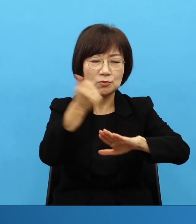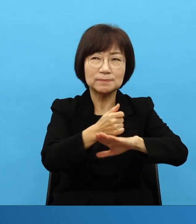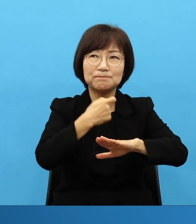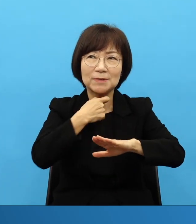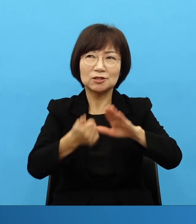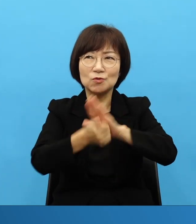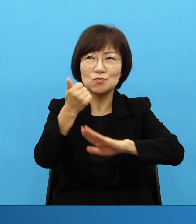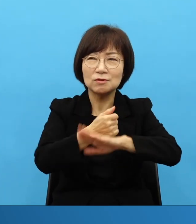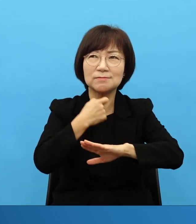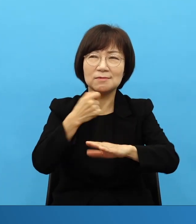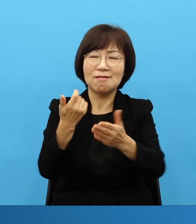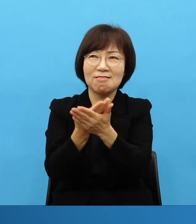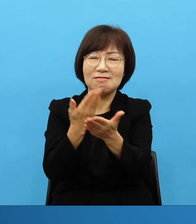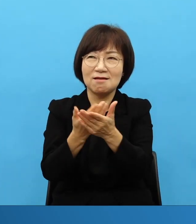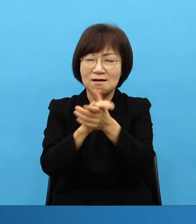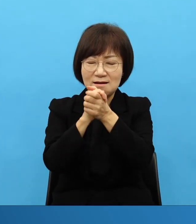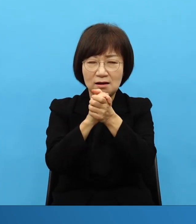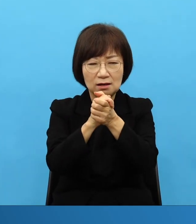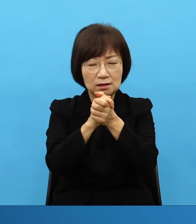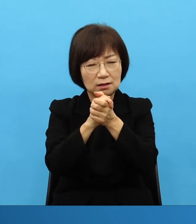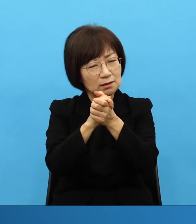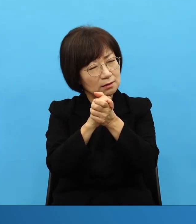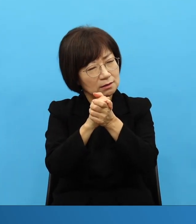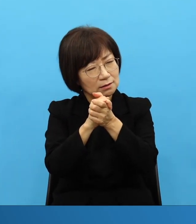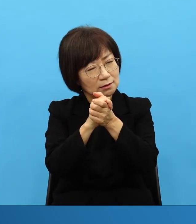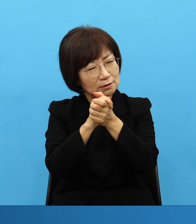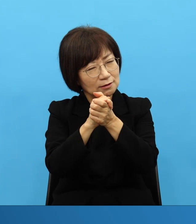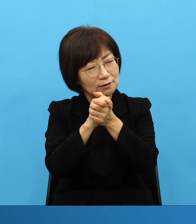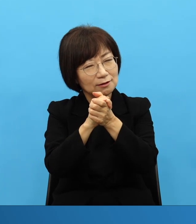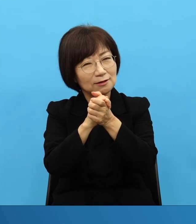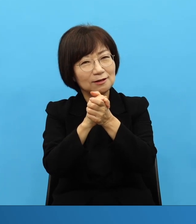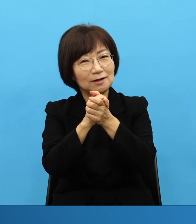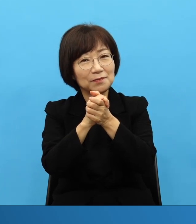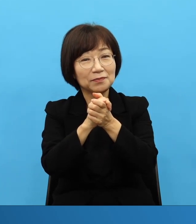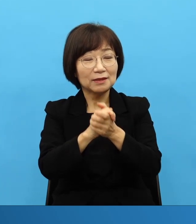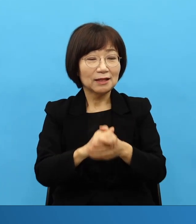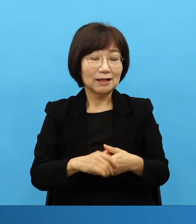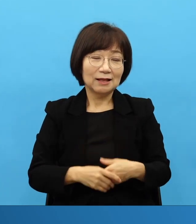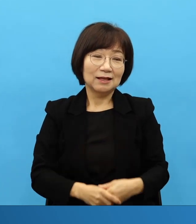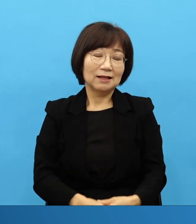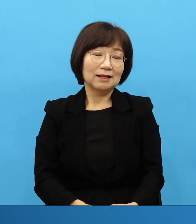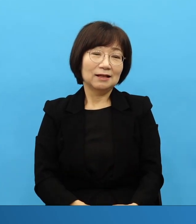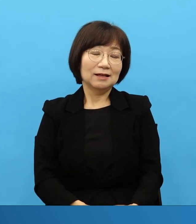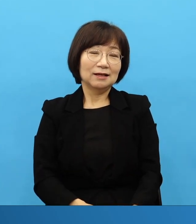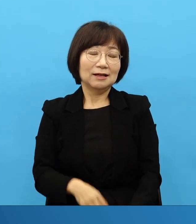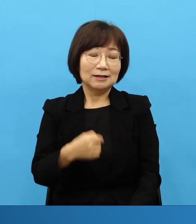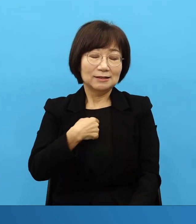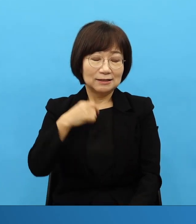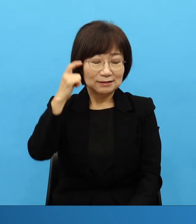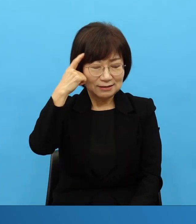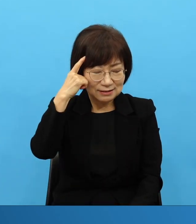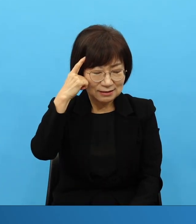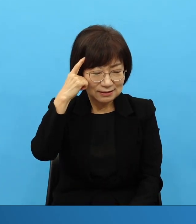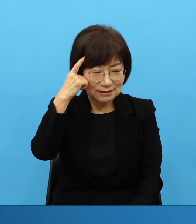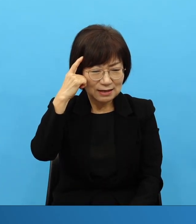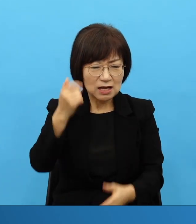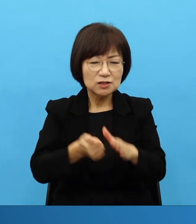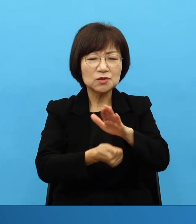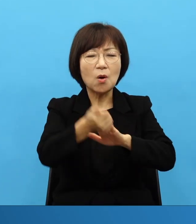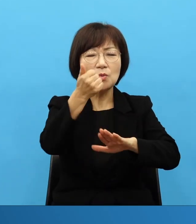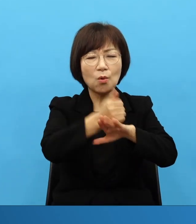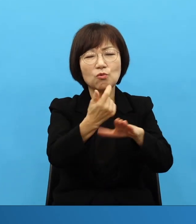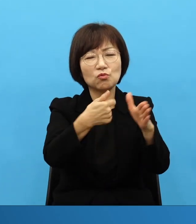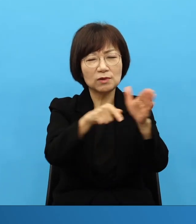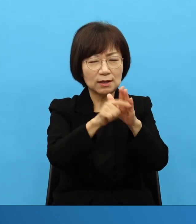And I was continuously praying, Lord, I need to be 거의 victorious 미친 in my 수준이에요. pastoral ministry. That's 제 a 수준이 crazy 가론유와 같은 prayer. 수준이. 성공해야 되라 기도하고요. My level